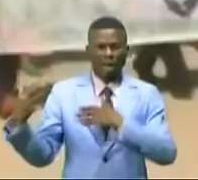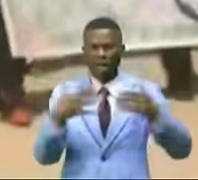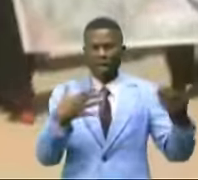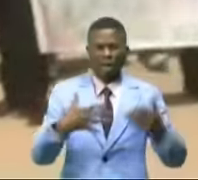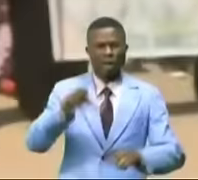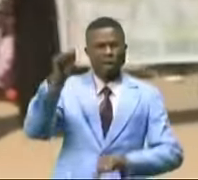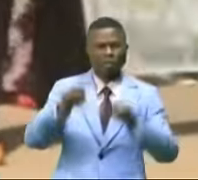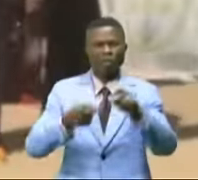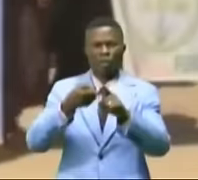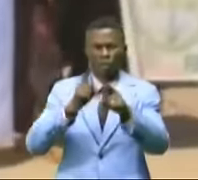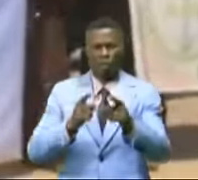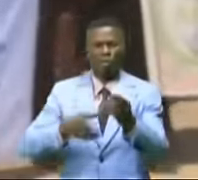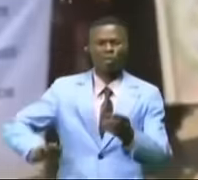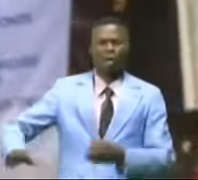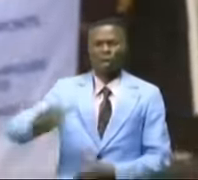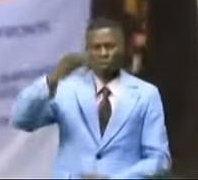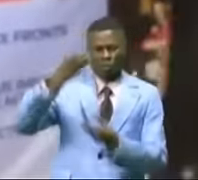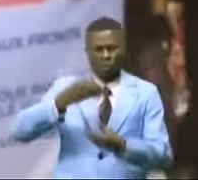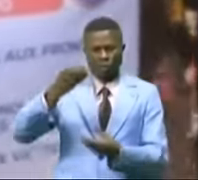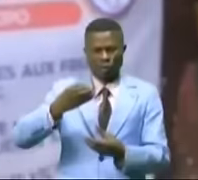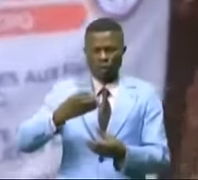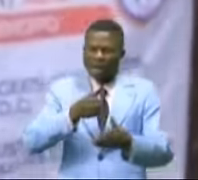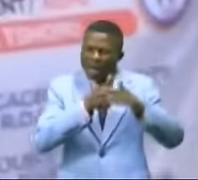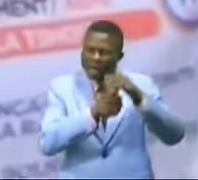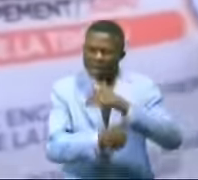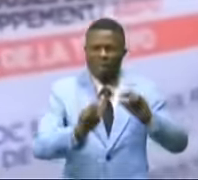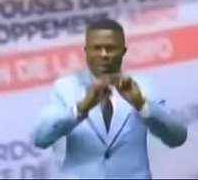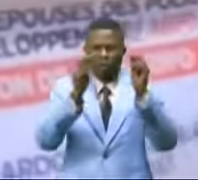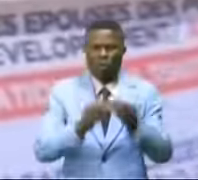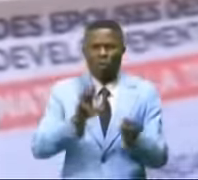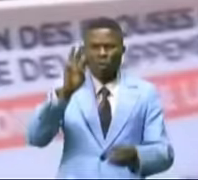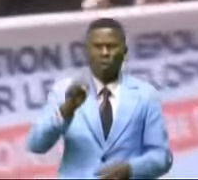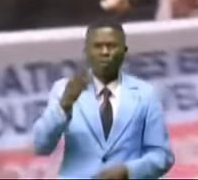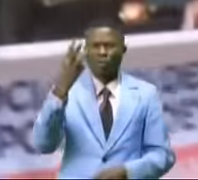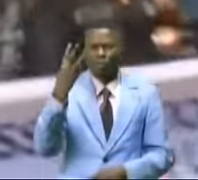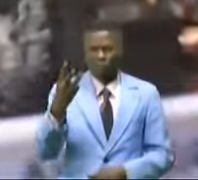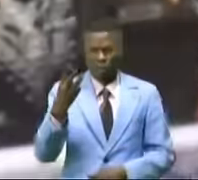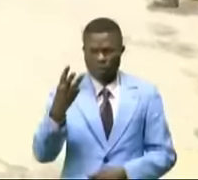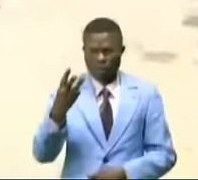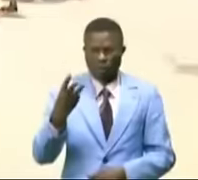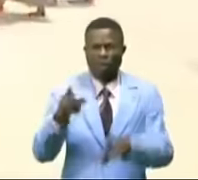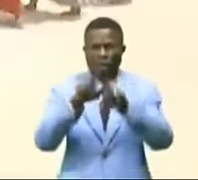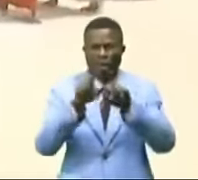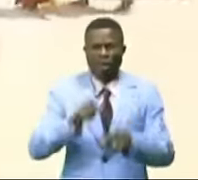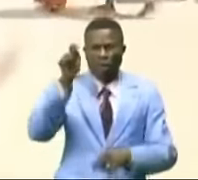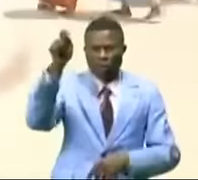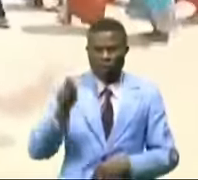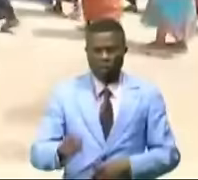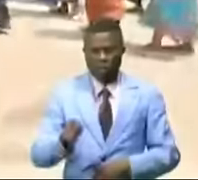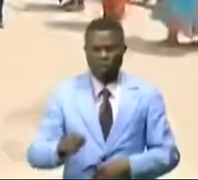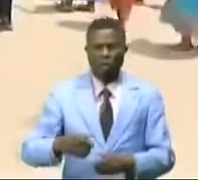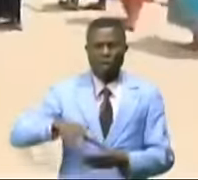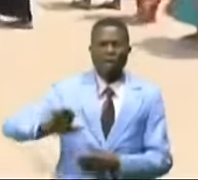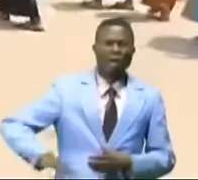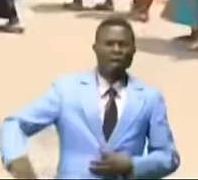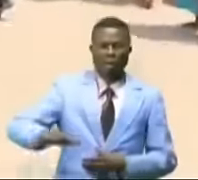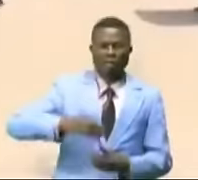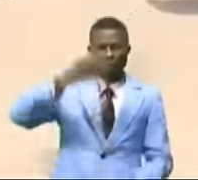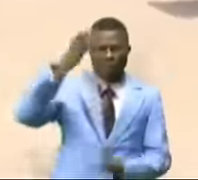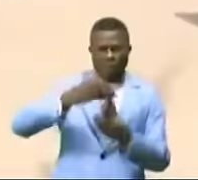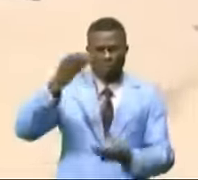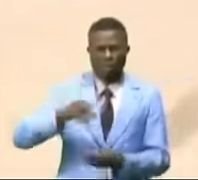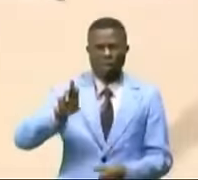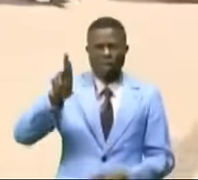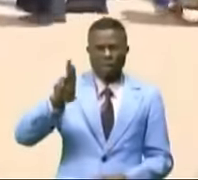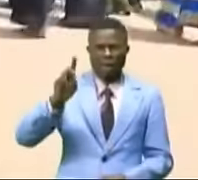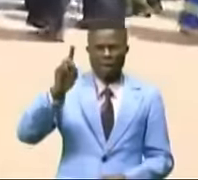Rwandais à travers ses supplétifs du M23 et son armée, le RDF. Une marche qui a eu comme point de chute le gouverneur des